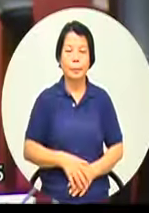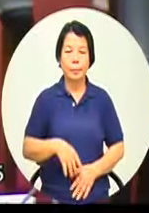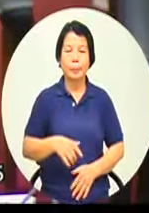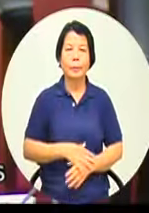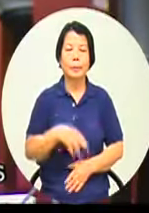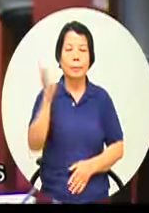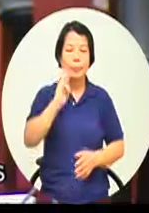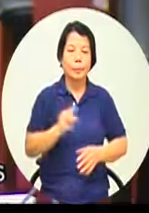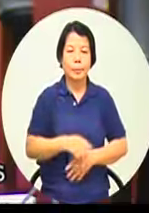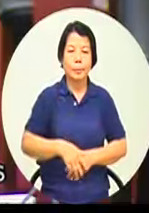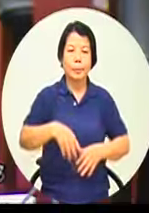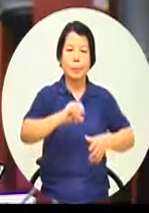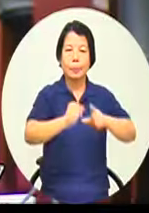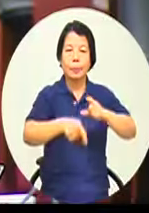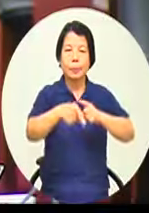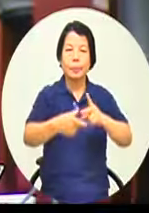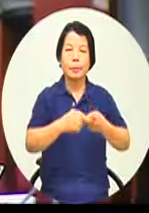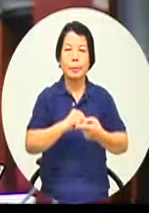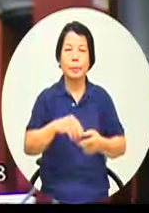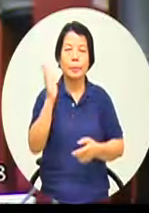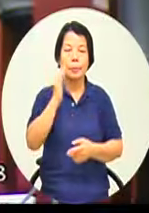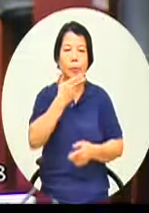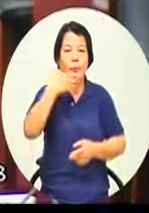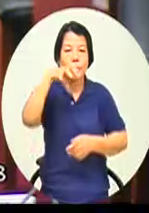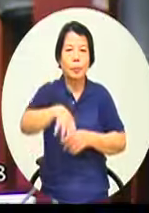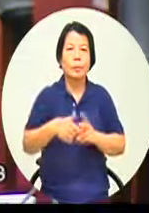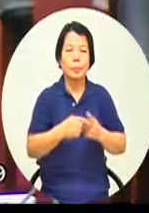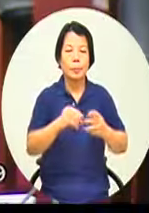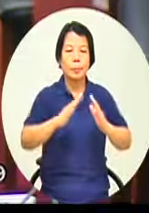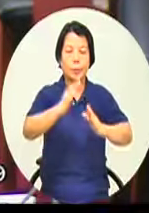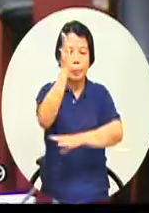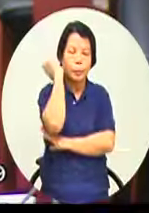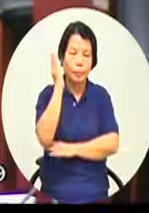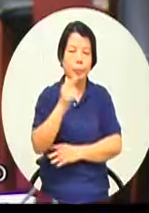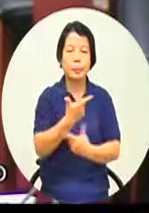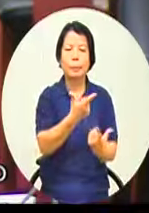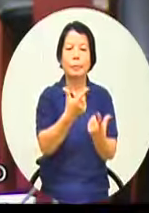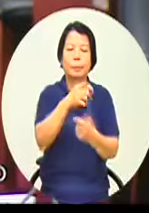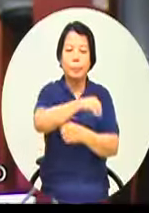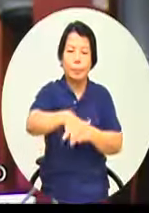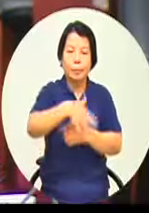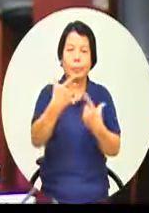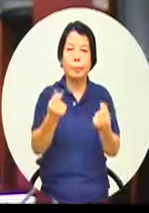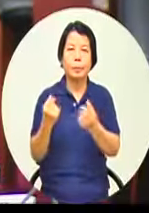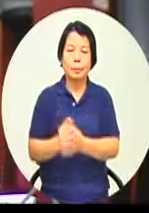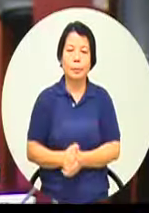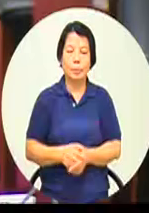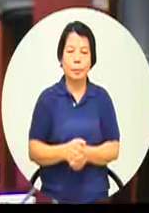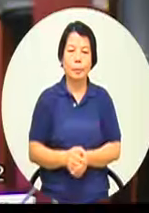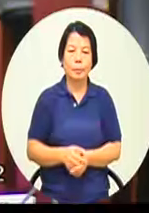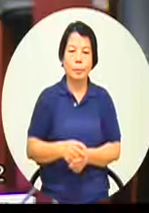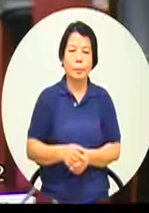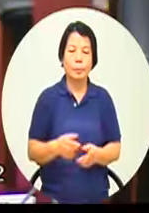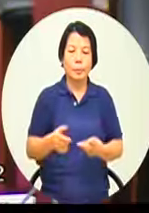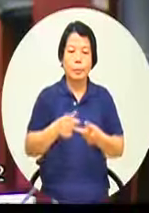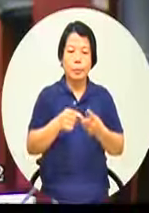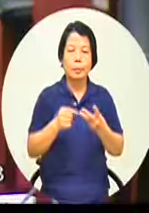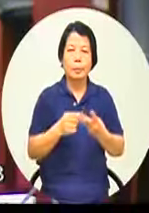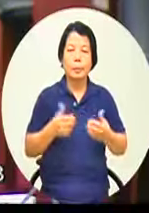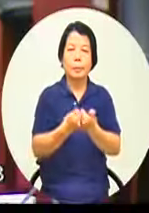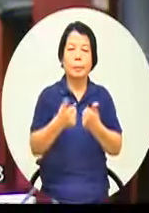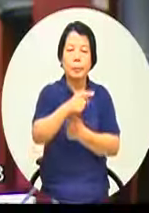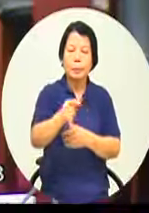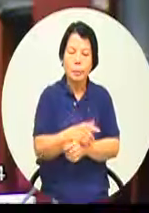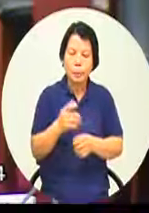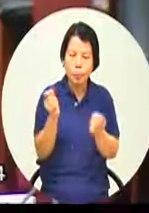公司还有水利局哦，其实在。其实市府团队也都一样了吼，谢谢在前两次的这么大的一个严重的一个风